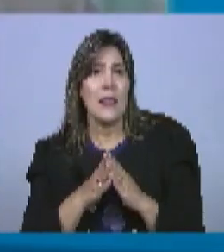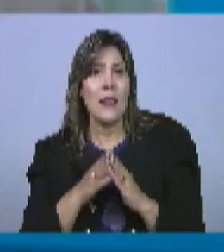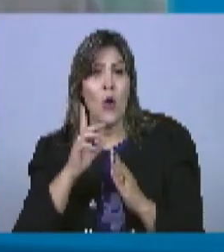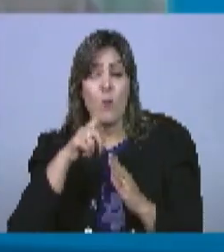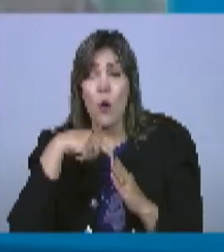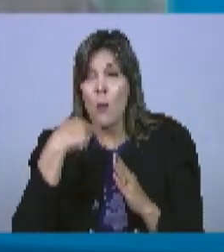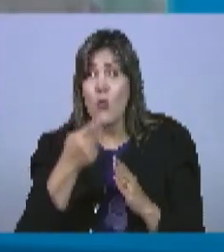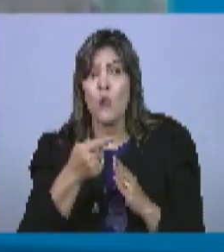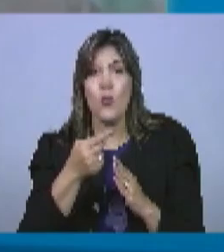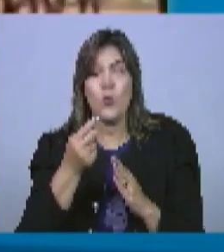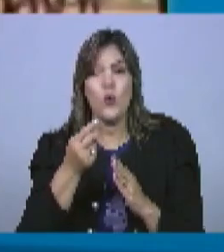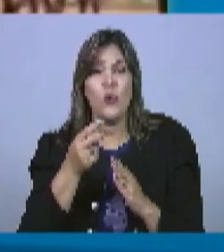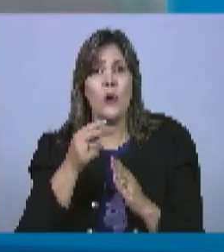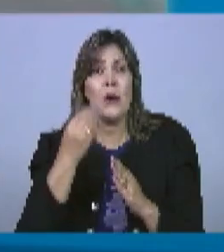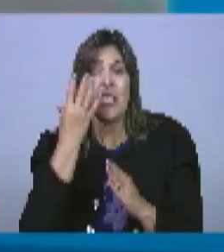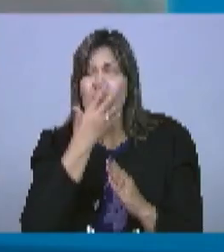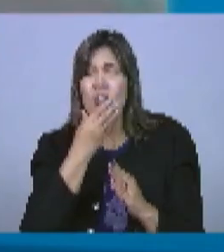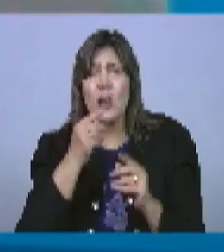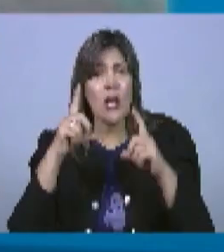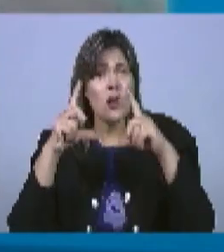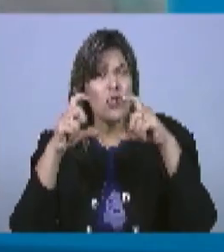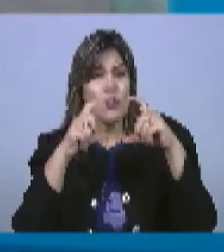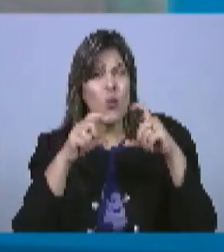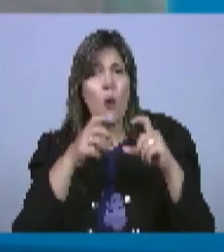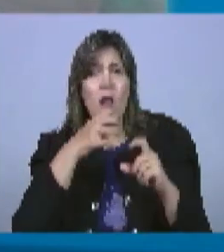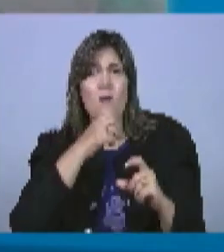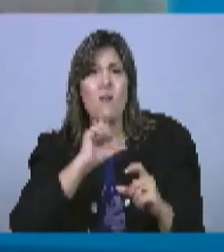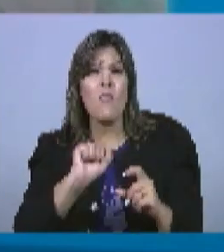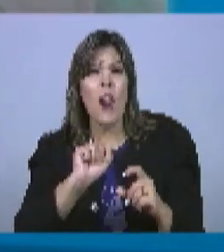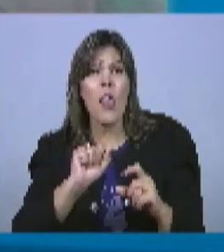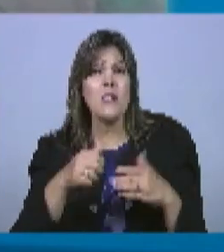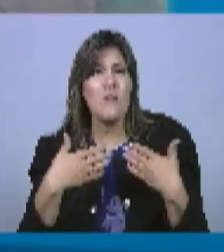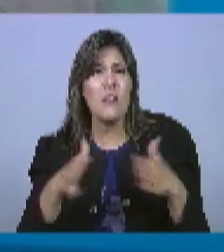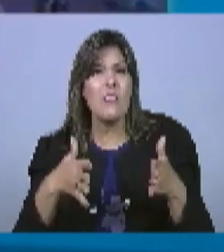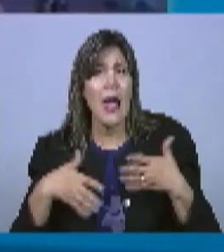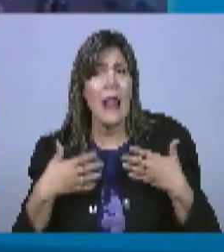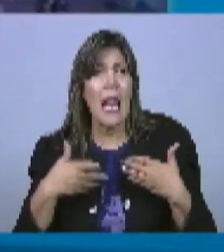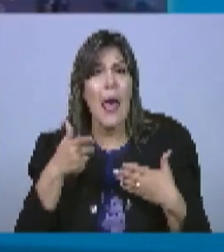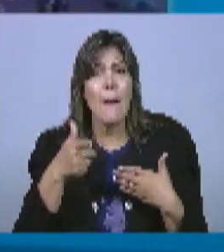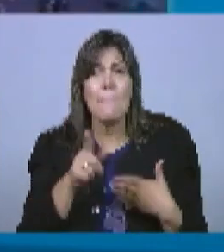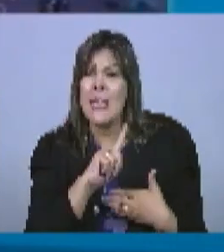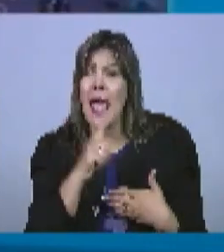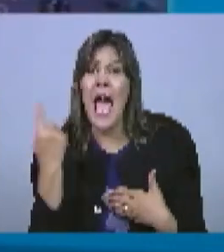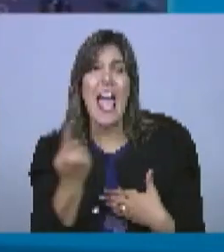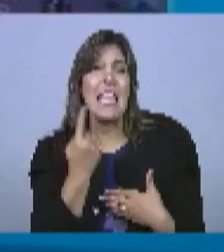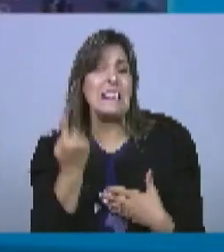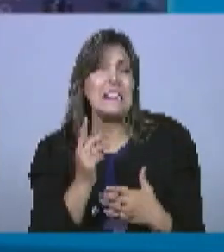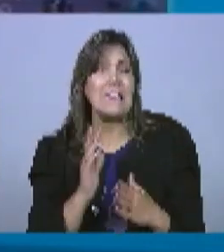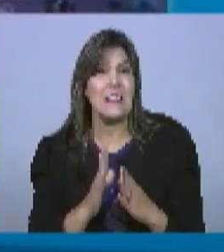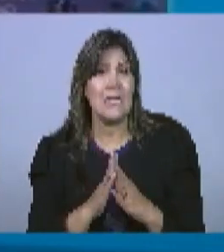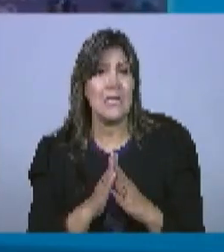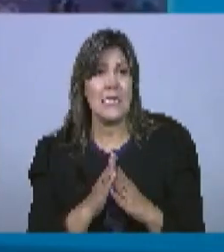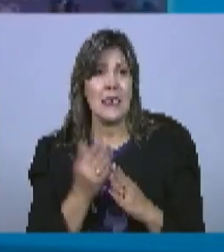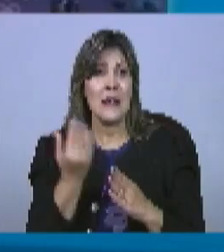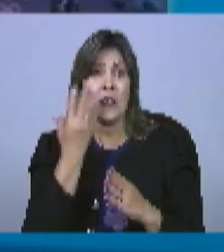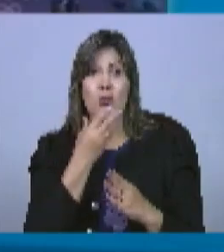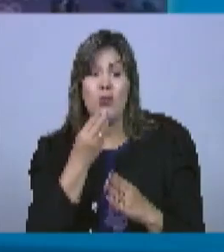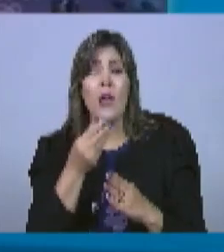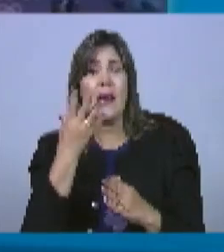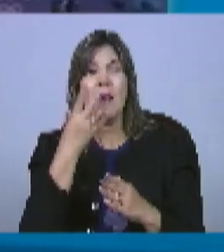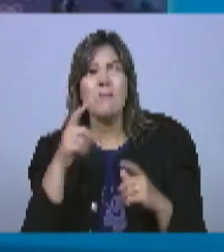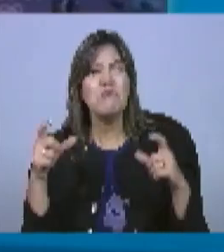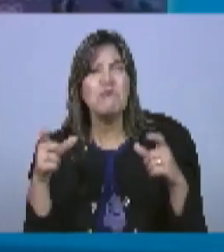يدافعون عن المشهد اللي موجود في افتتاح الاولمبيات هذا المشهد الذي قدم فيه